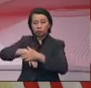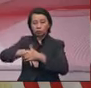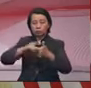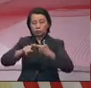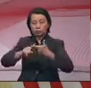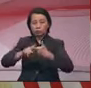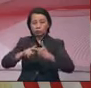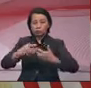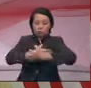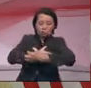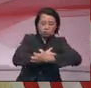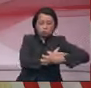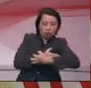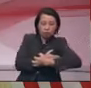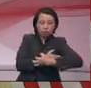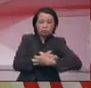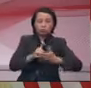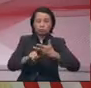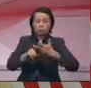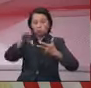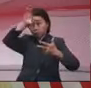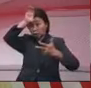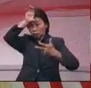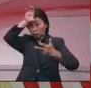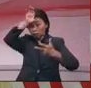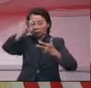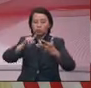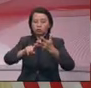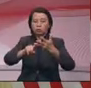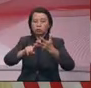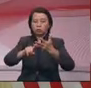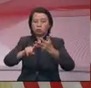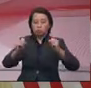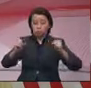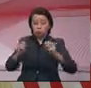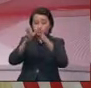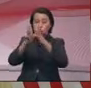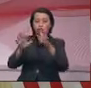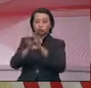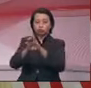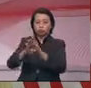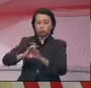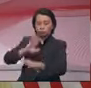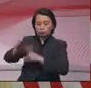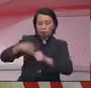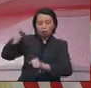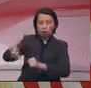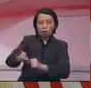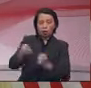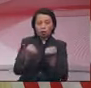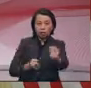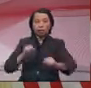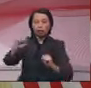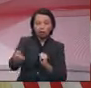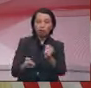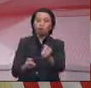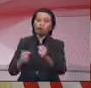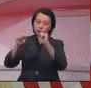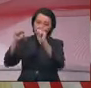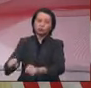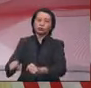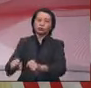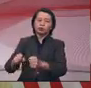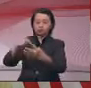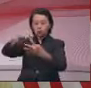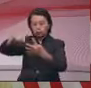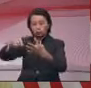bola keranjang, takro dan sukan tempur seperti karate, silat, taekwondo dan sebagainya. Tapi